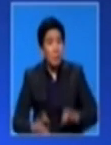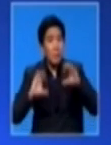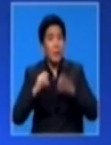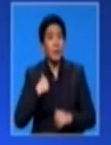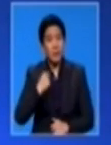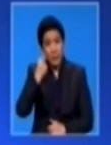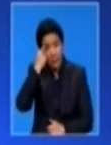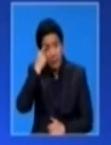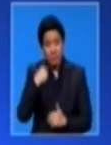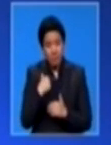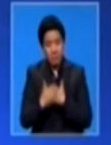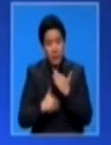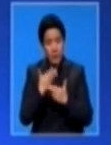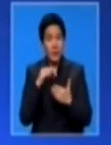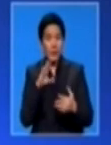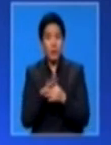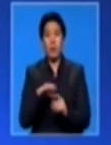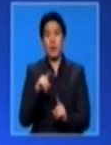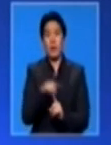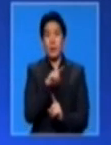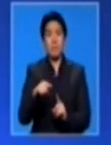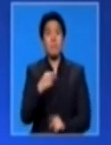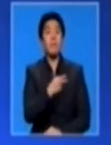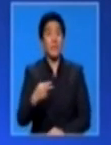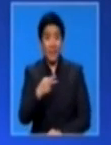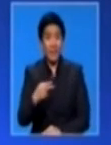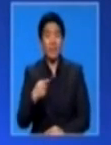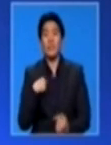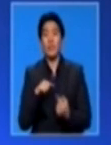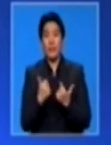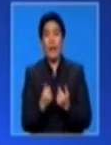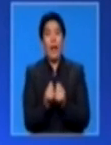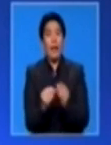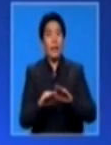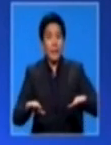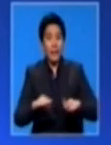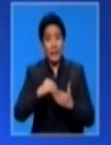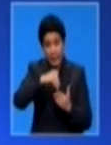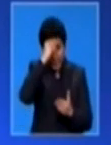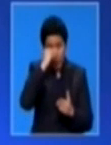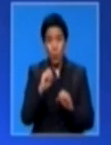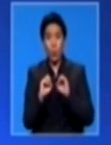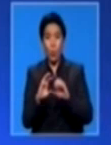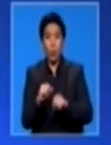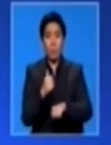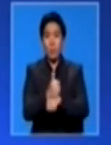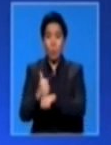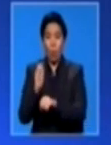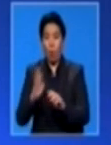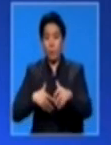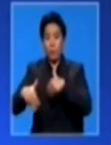จะพัฒนาเฉพาะในเรื่องของทักษะภาษาอังกฤษนะครับในระยะแรกนี่ให้กับนักเรียนครูผู้บริหารประชาชนทั่ว